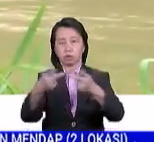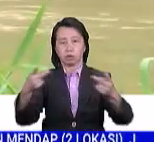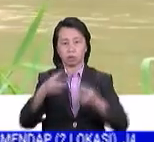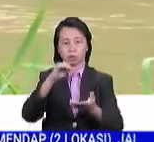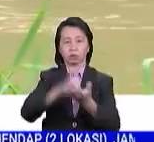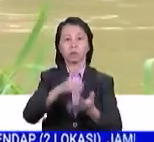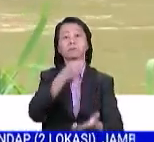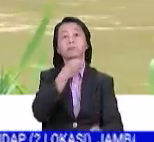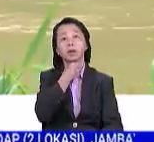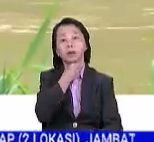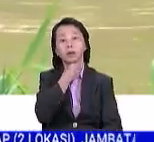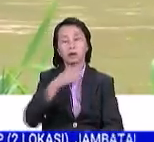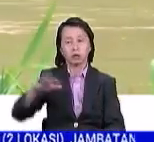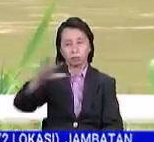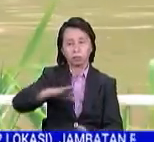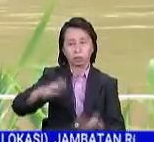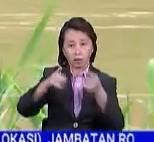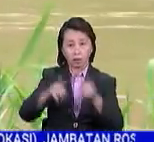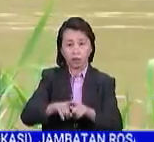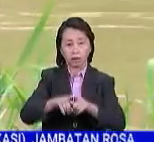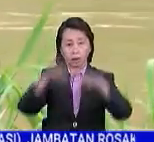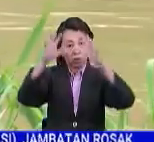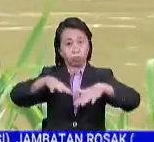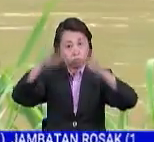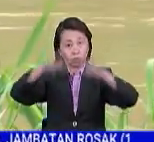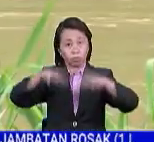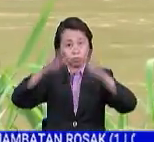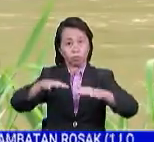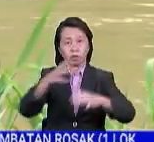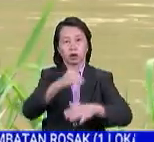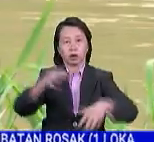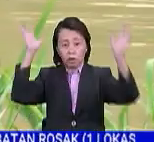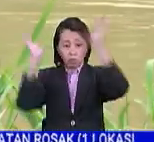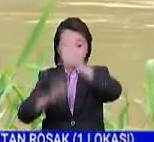di Perak. Dijangka berlaku hujan berterusan dan angin